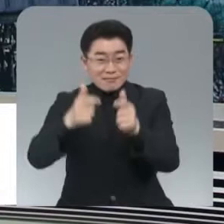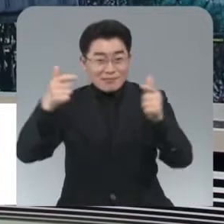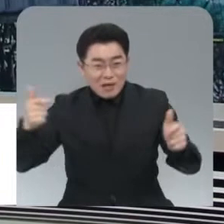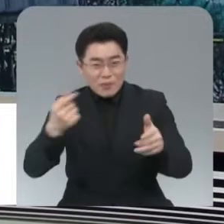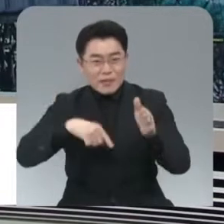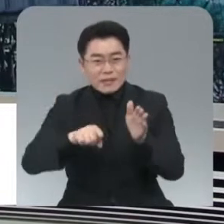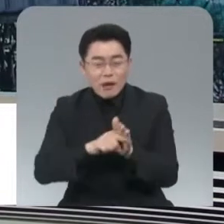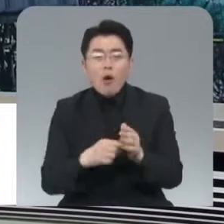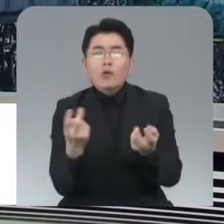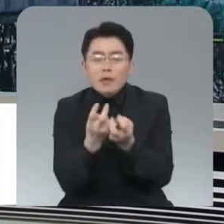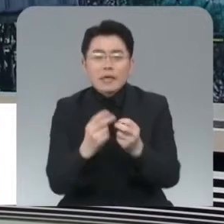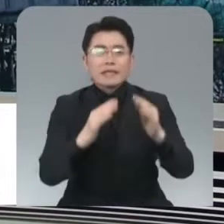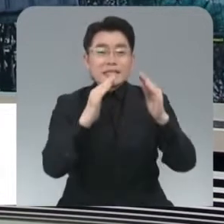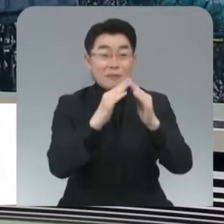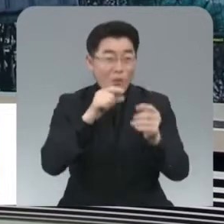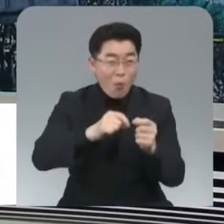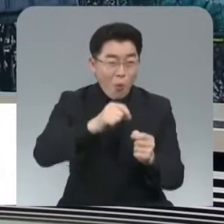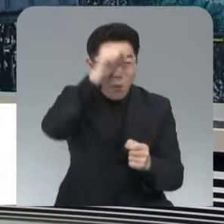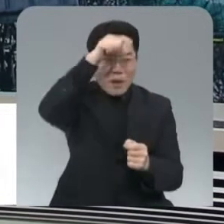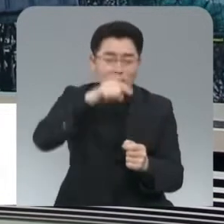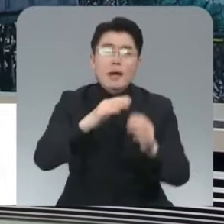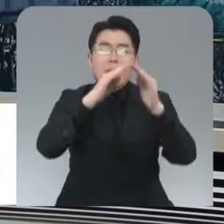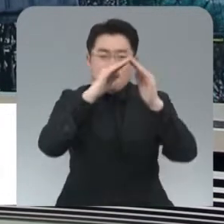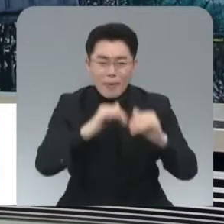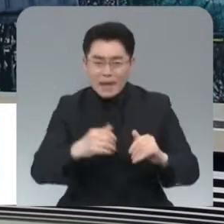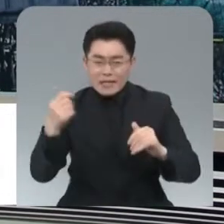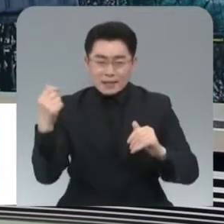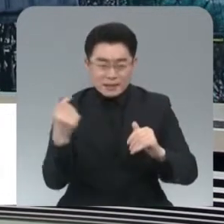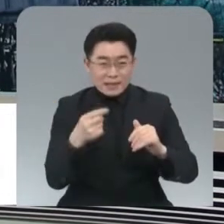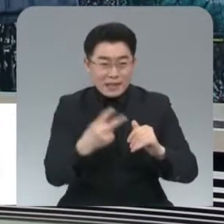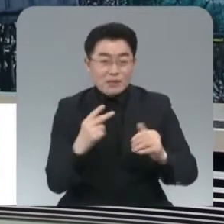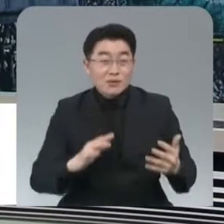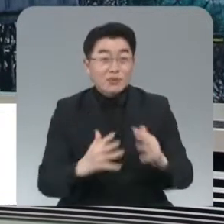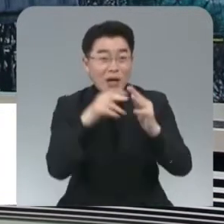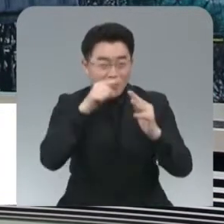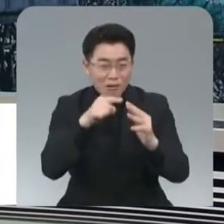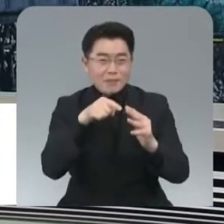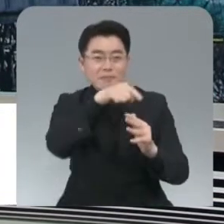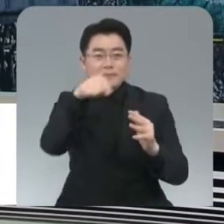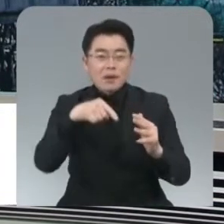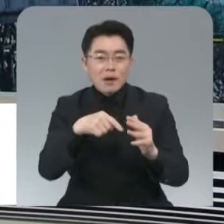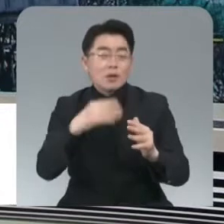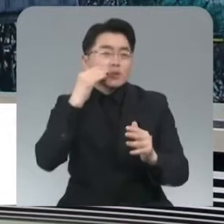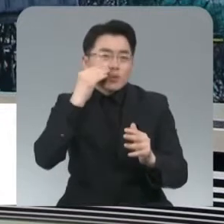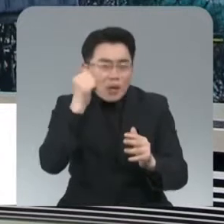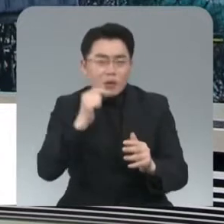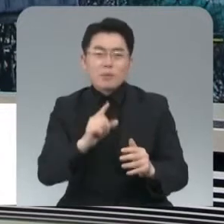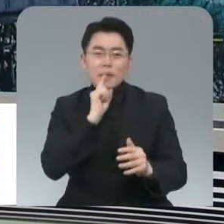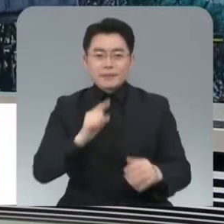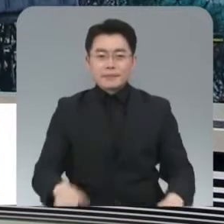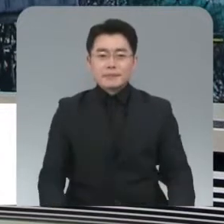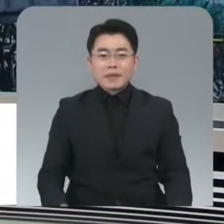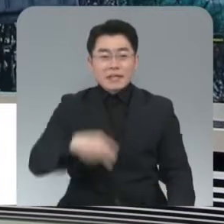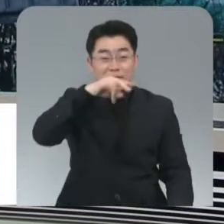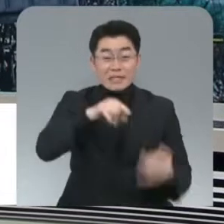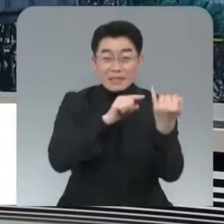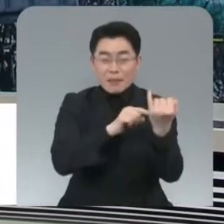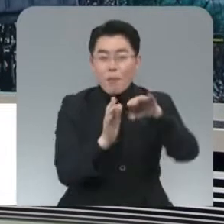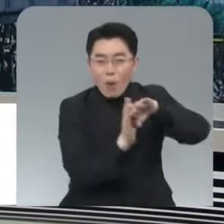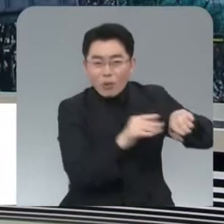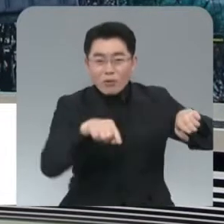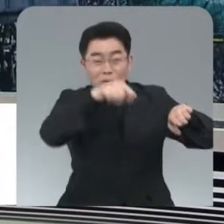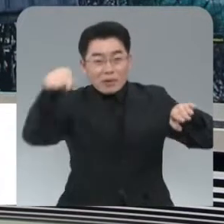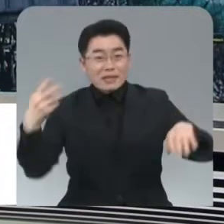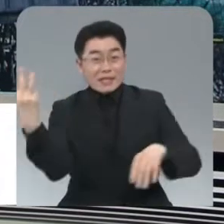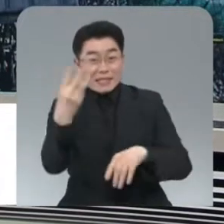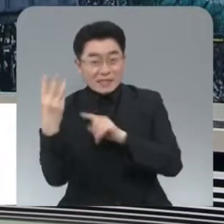늘리기 위해서 재개발, 재건축 규제도 크게 풀겠다고 얘기합니다. 심상정 후보만 예외입니다. 그럼 규제 풀어서